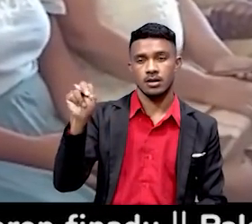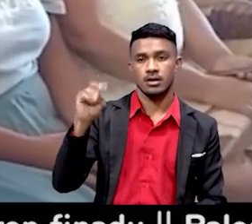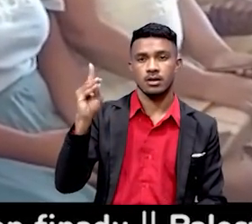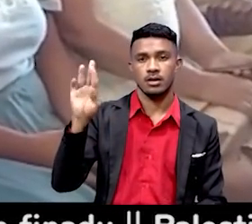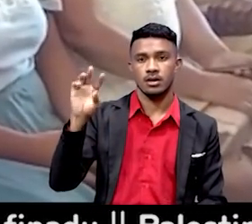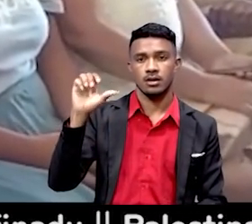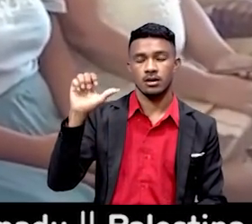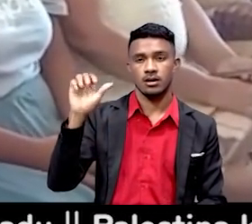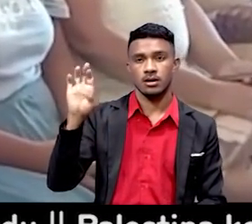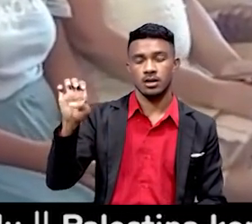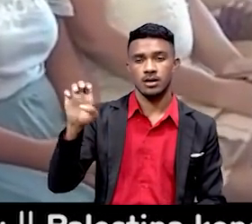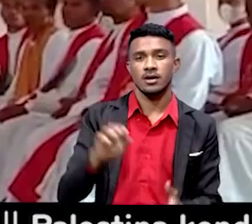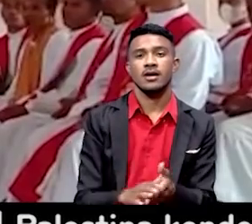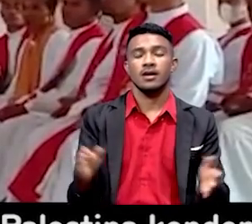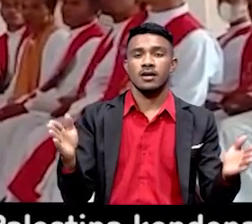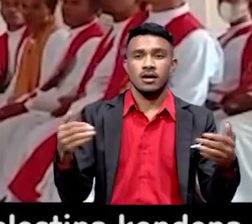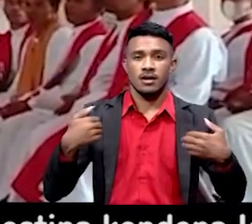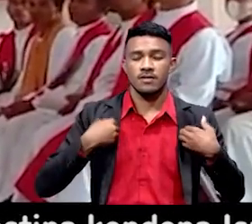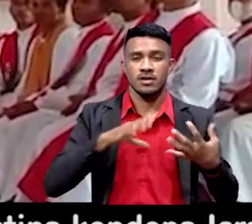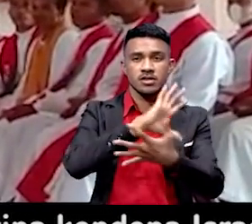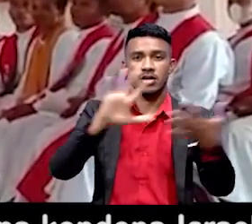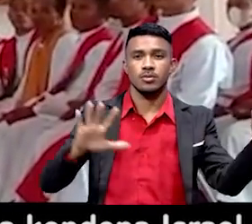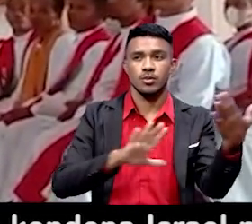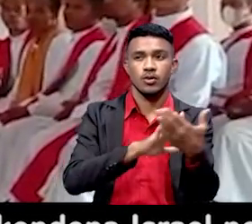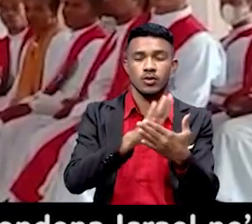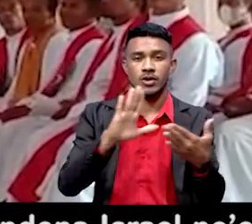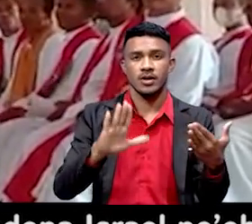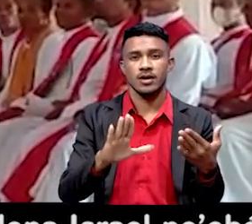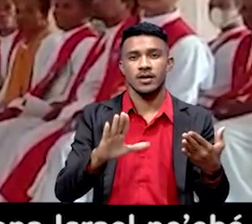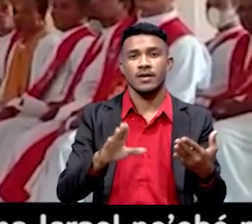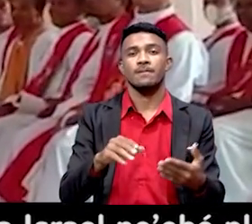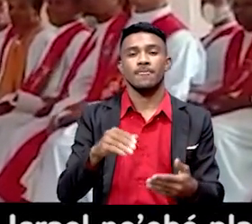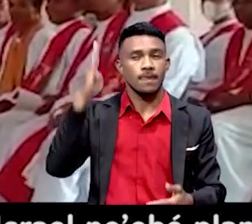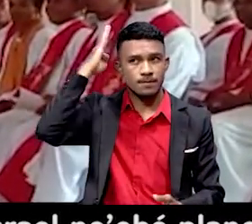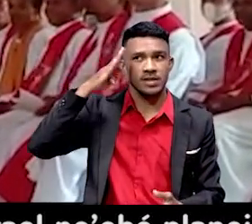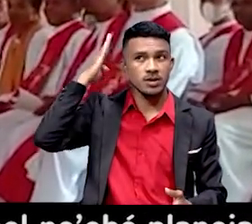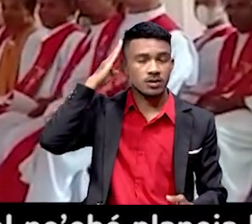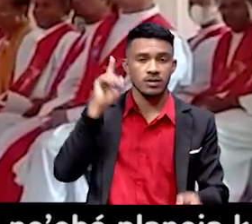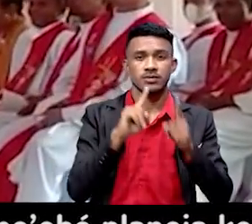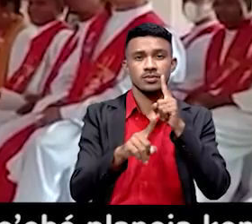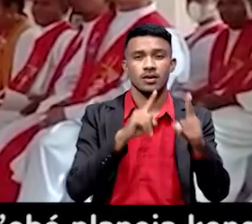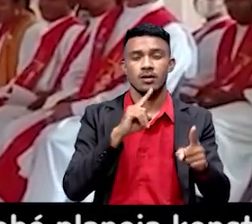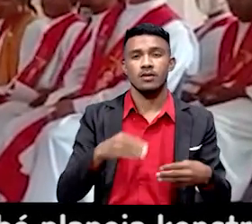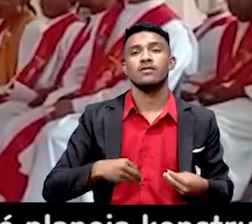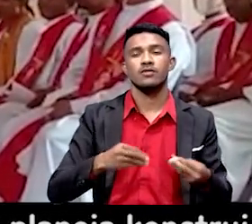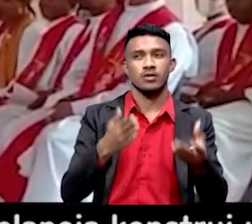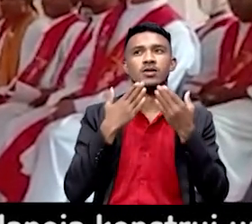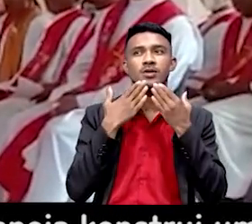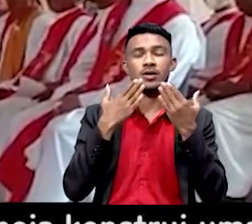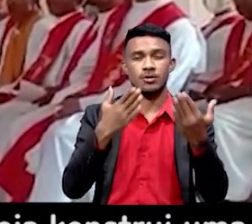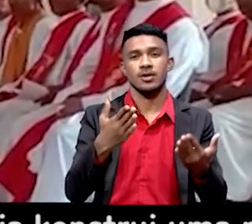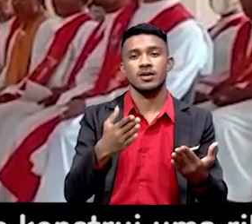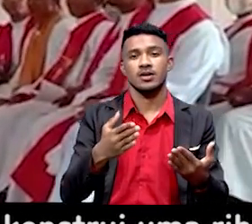sobrinho. Hafuin sermone ordenação ne, ia amu Basílio nia intervenção, hato agradecimento ba suai